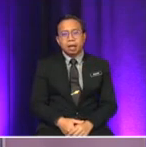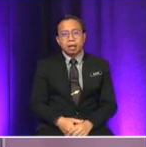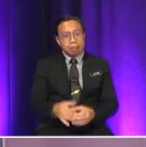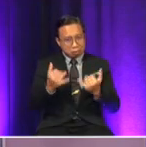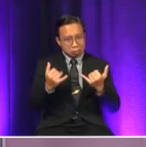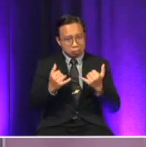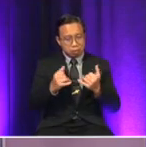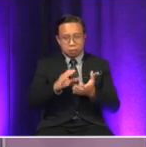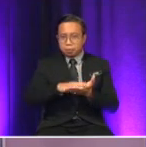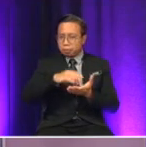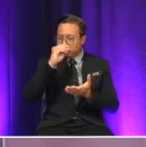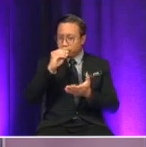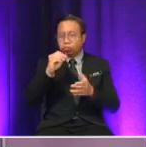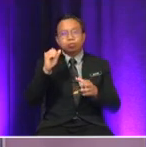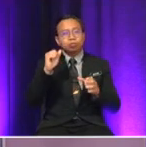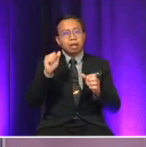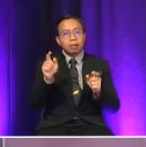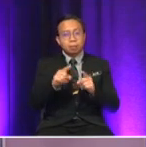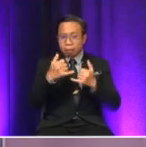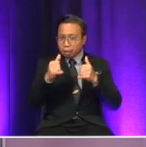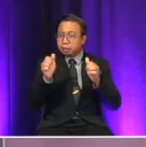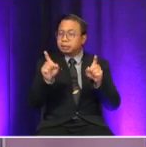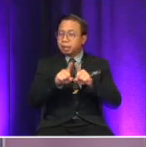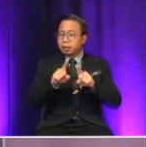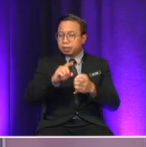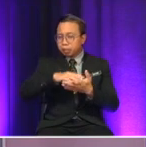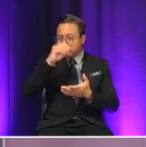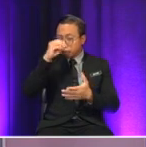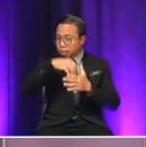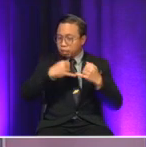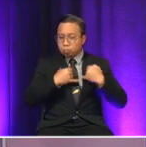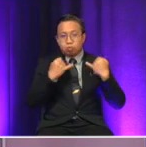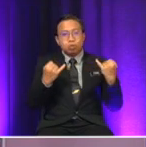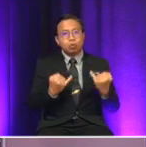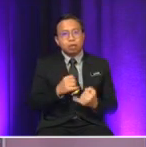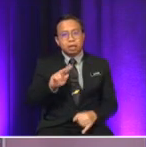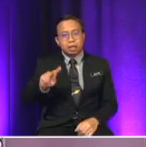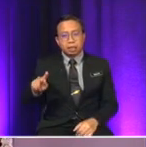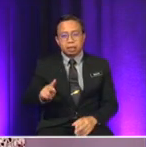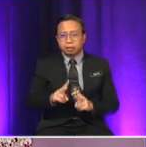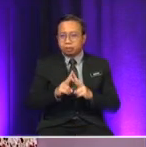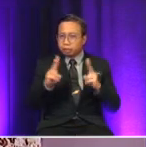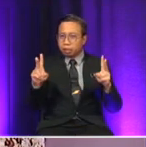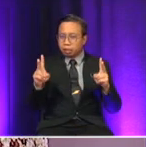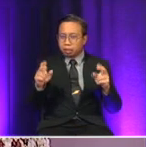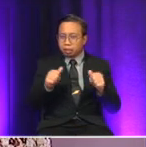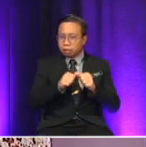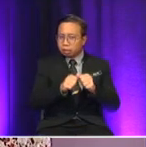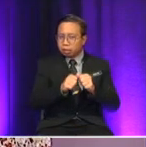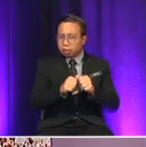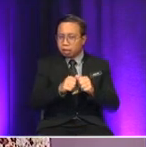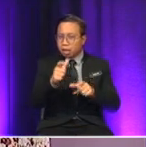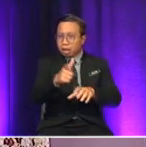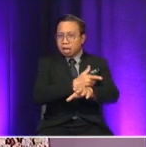mereka sedang belajar sesuatu. Dan dalam jiwa kanak-kanak ni, dia punya jiwa dia sangat rapat dengan lagu,